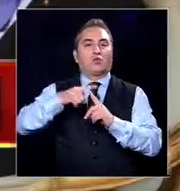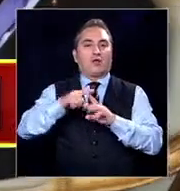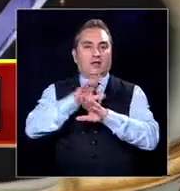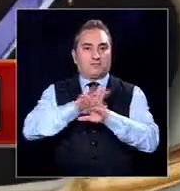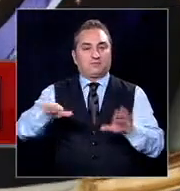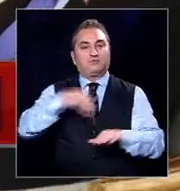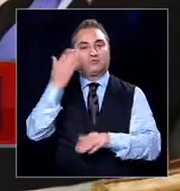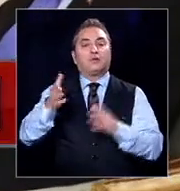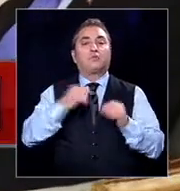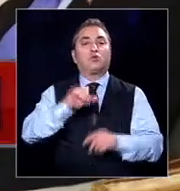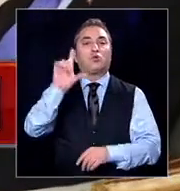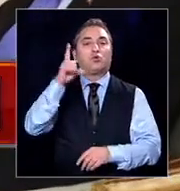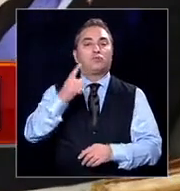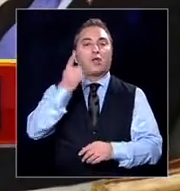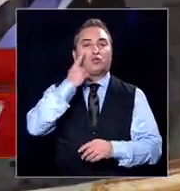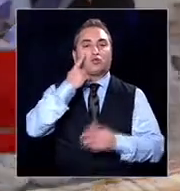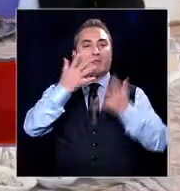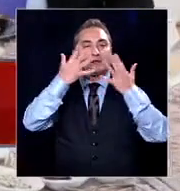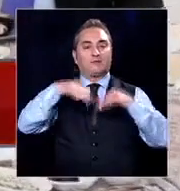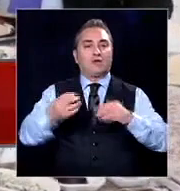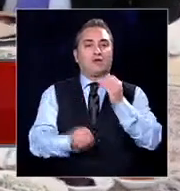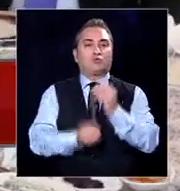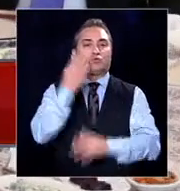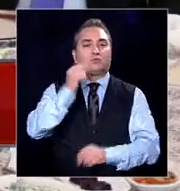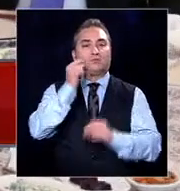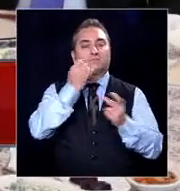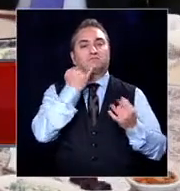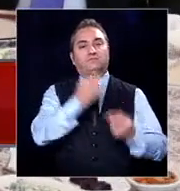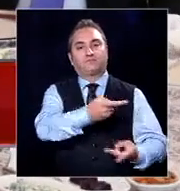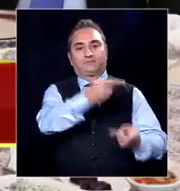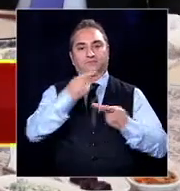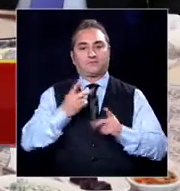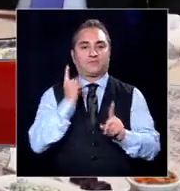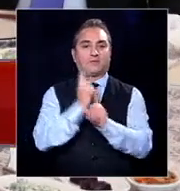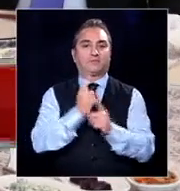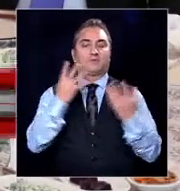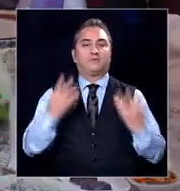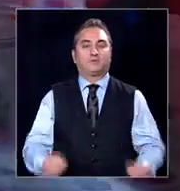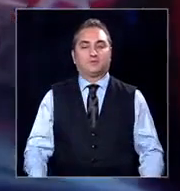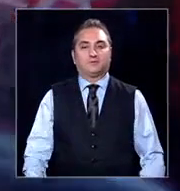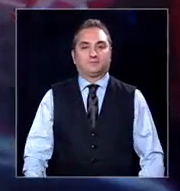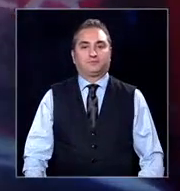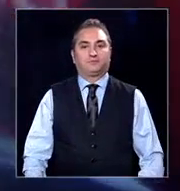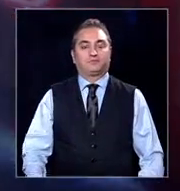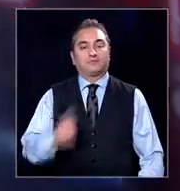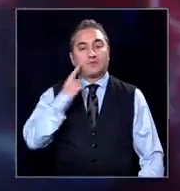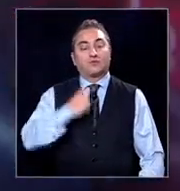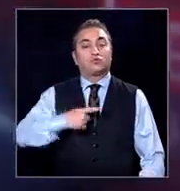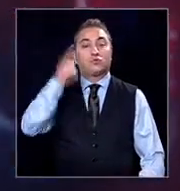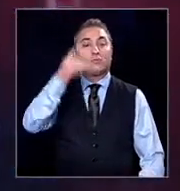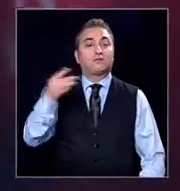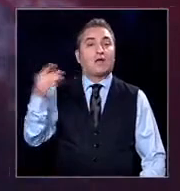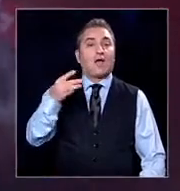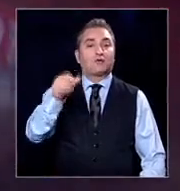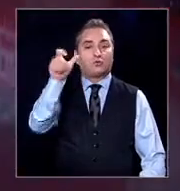Lübnan'da hükümeti kurmakla görevlendirilen Saad Hariri'yi de kabul etti. Cumhurbaşkanı